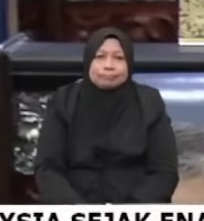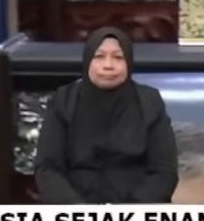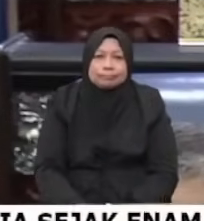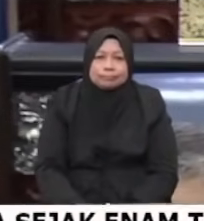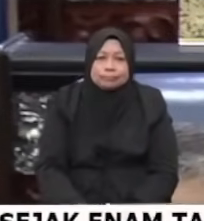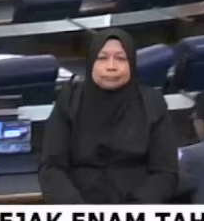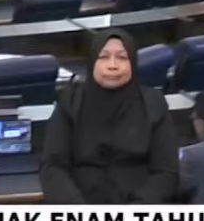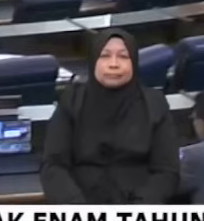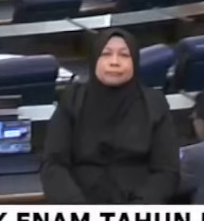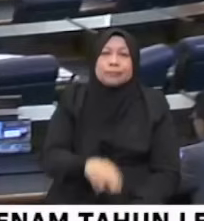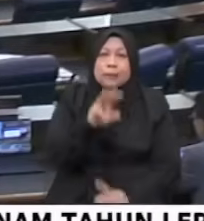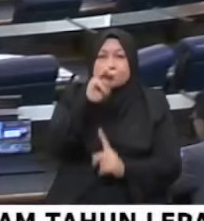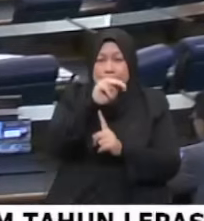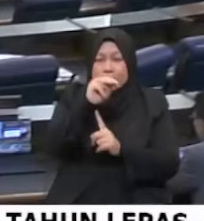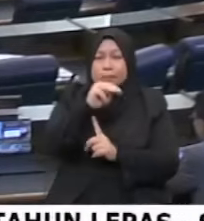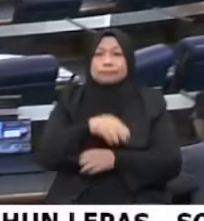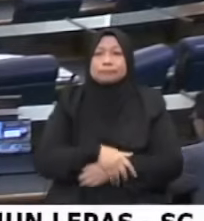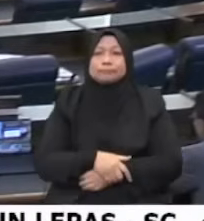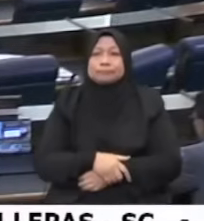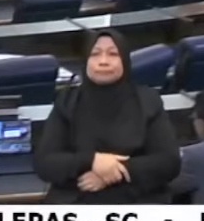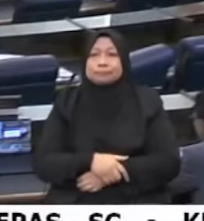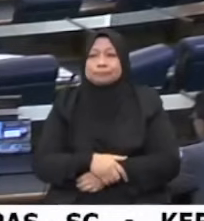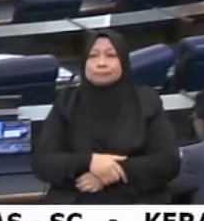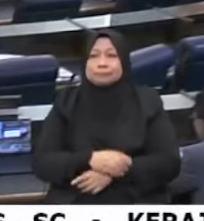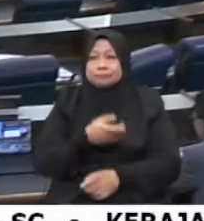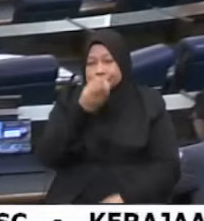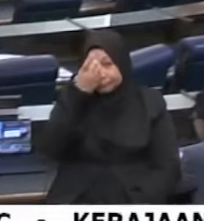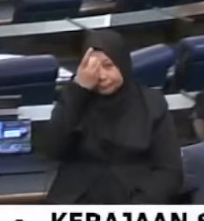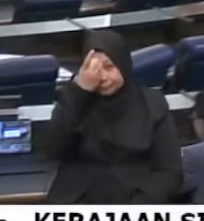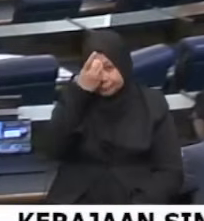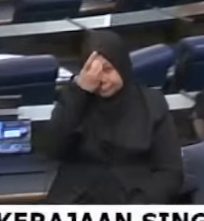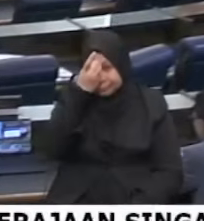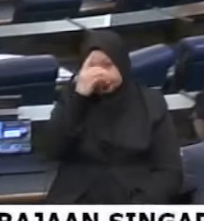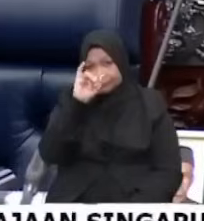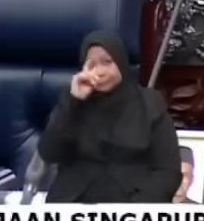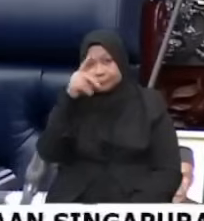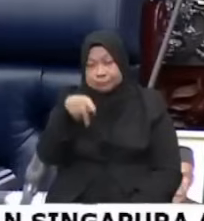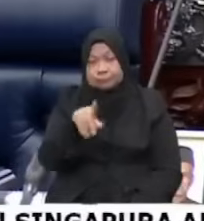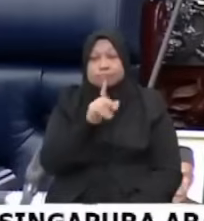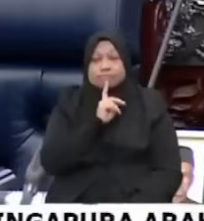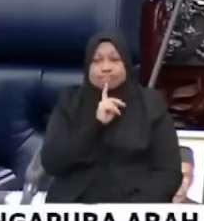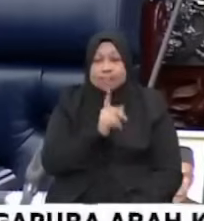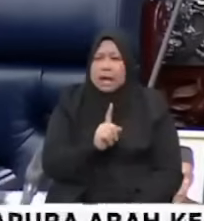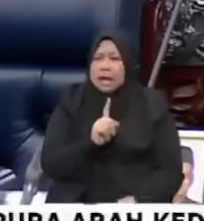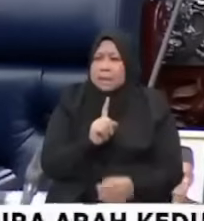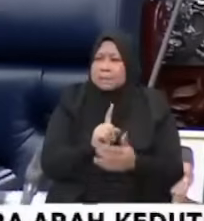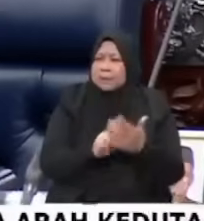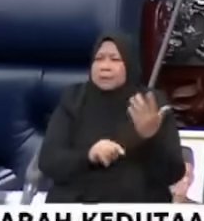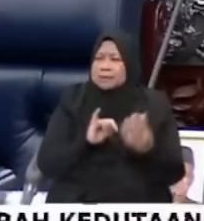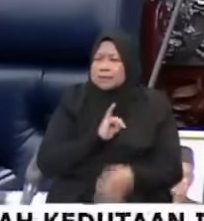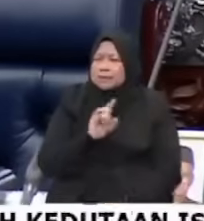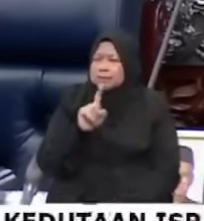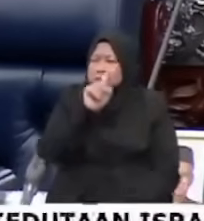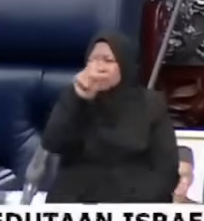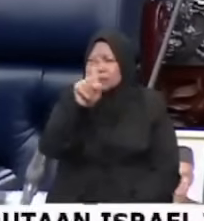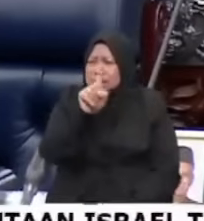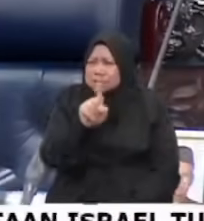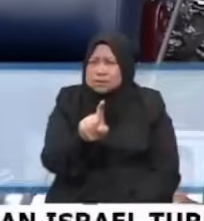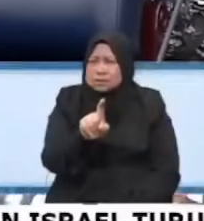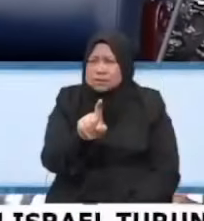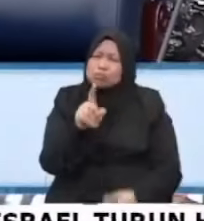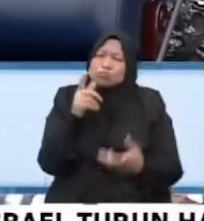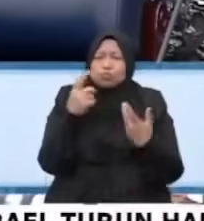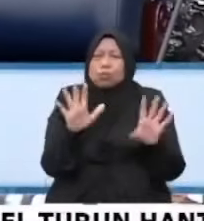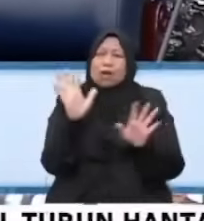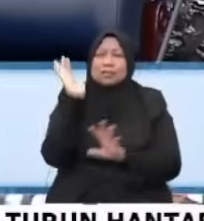berhman Terima kasih dat yang dipertua Terima kasih menteri Sebenarnya apa yang saya nak tanya sebenar Meri dah